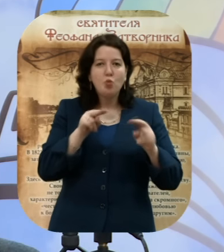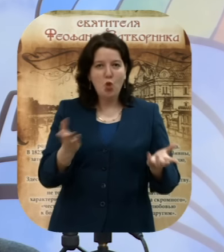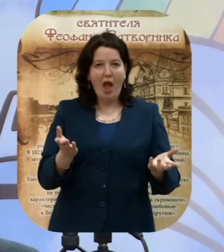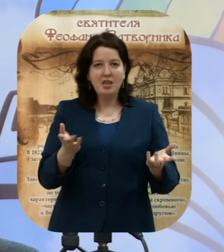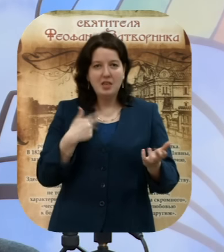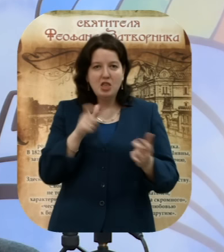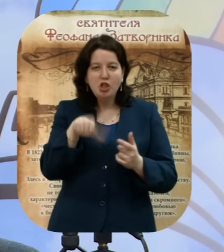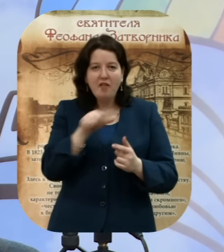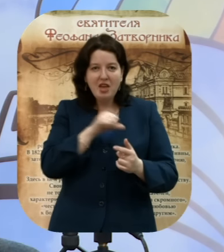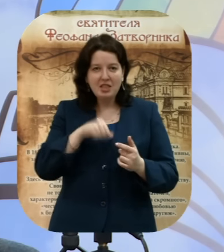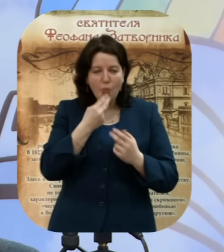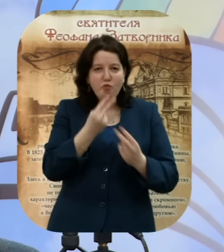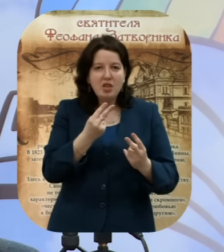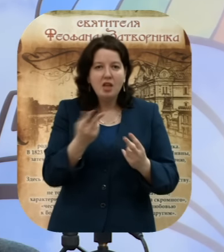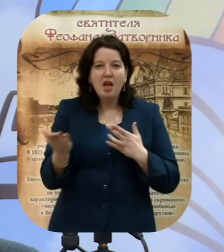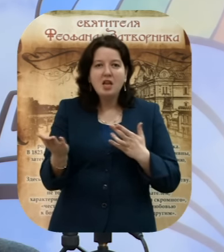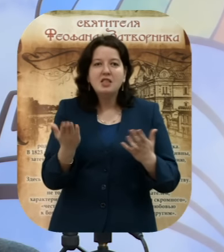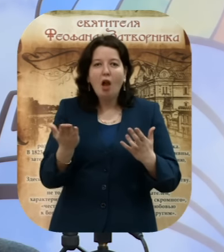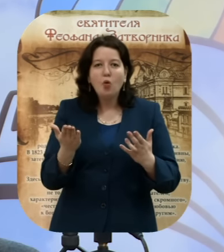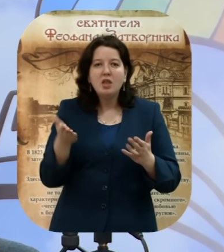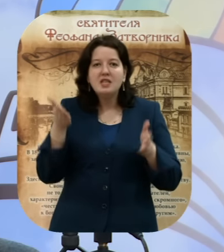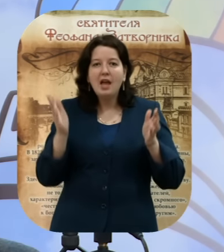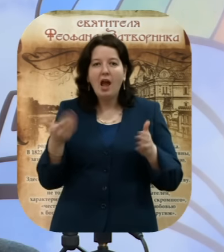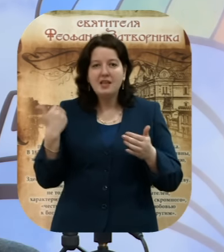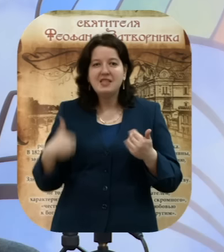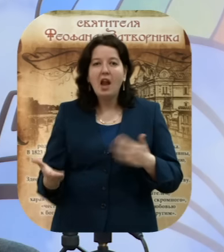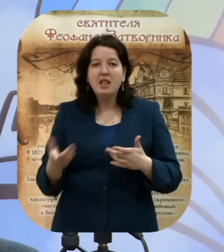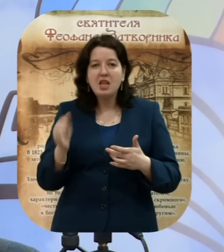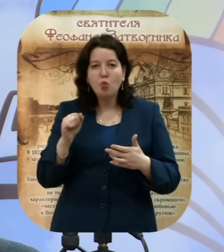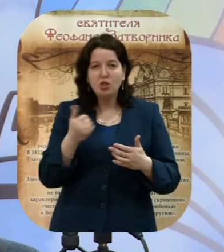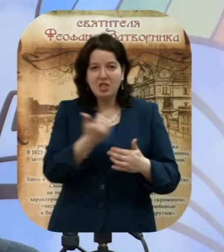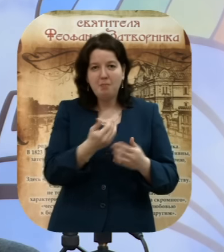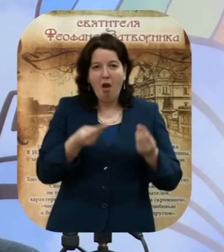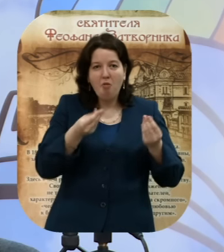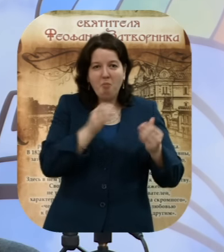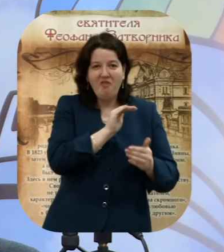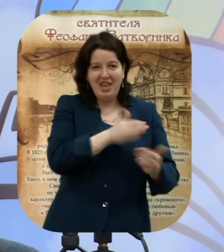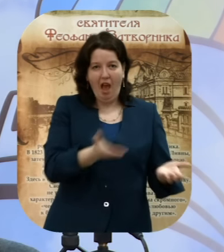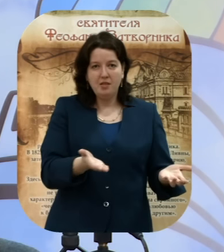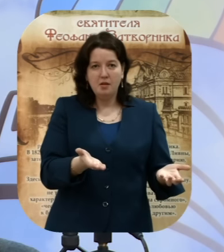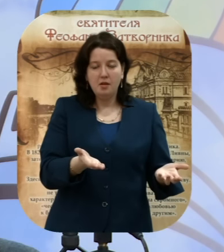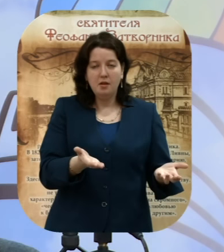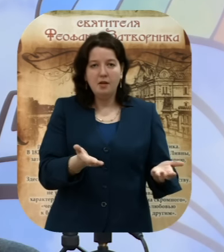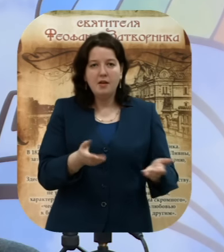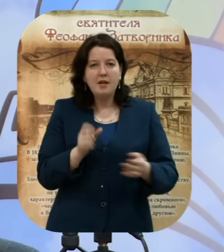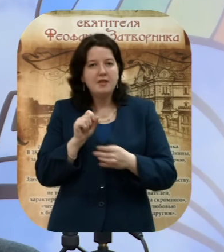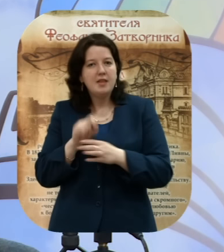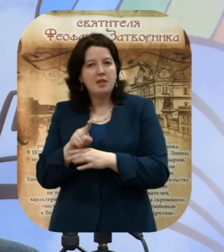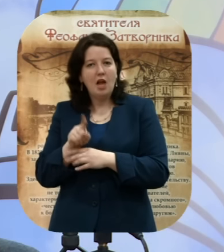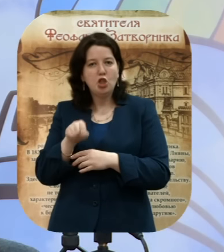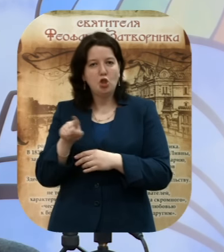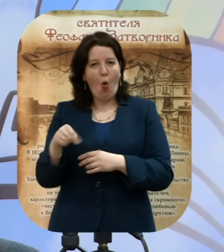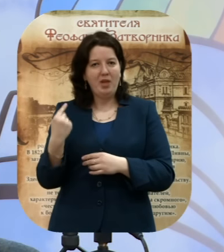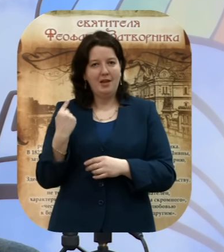увидишь. Ни с какой стороны нельзя тебя тронуть. Задача номер один